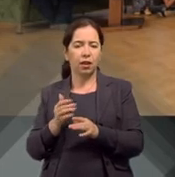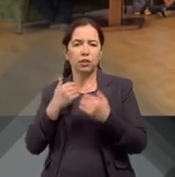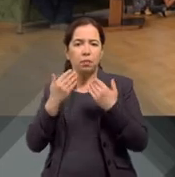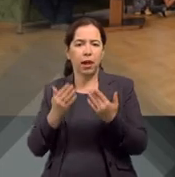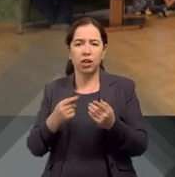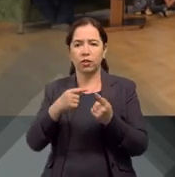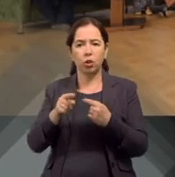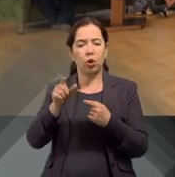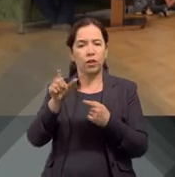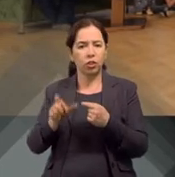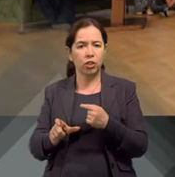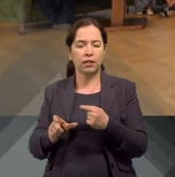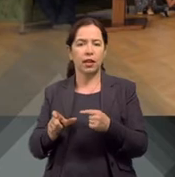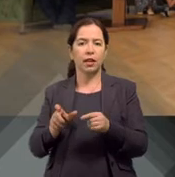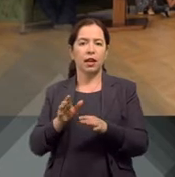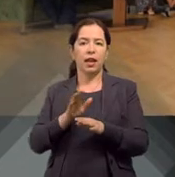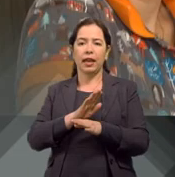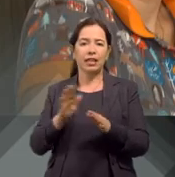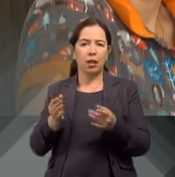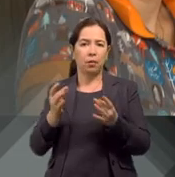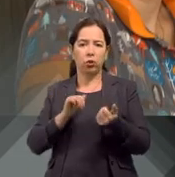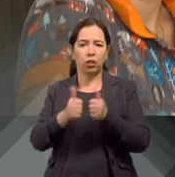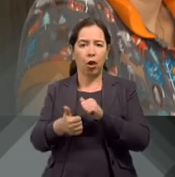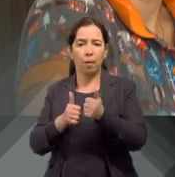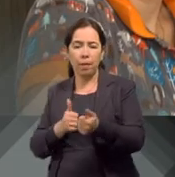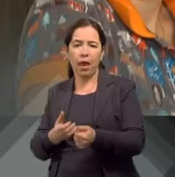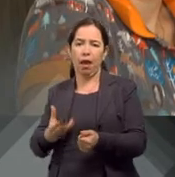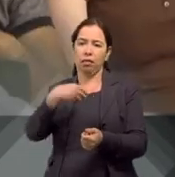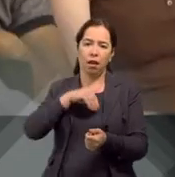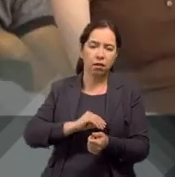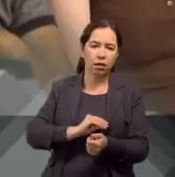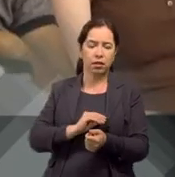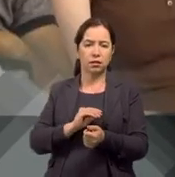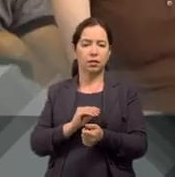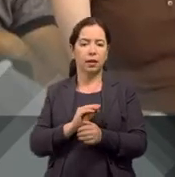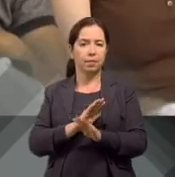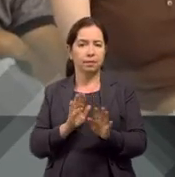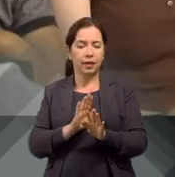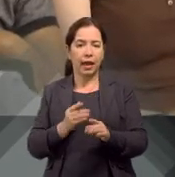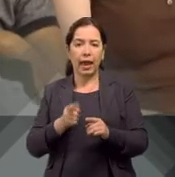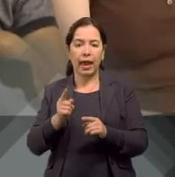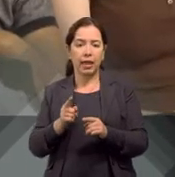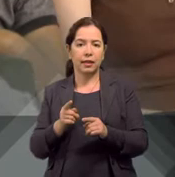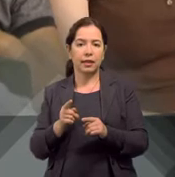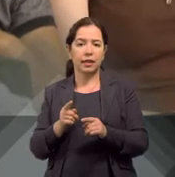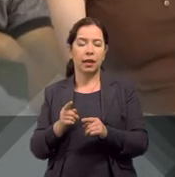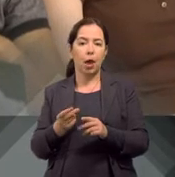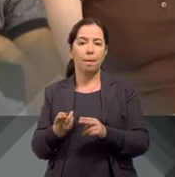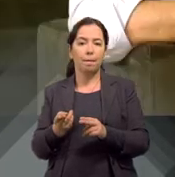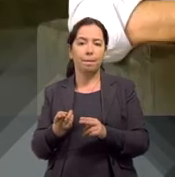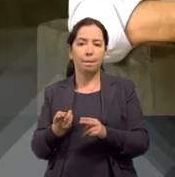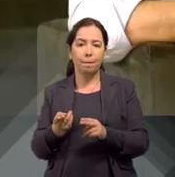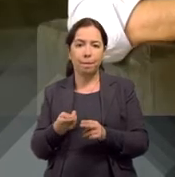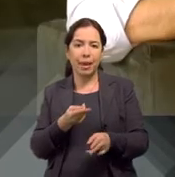спрашивая другого человека, не сводя это просто к обмену, пользе, корысти. Это бескорыстность щедрости.